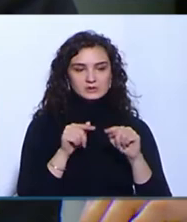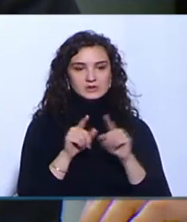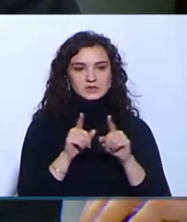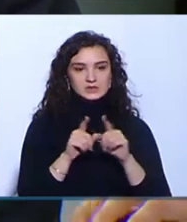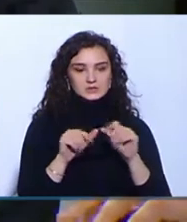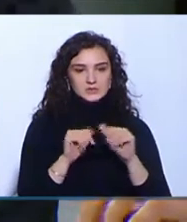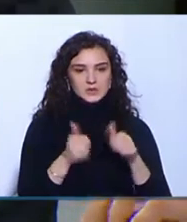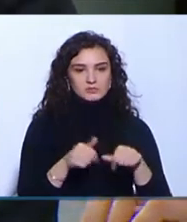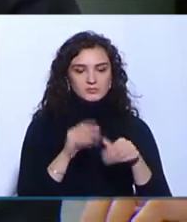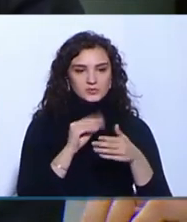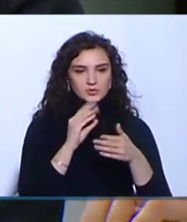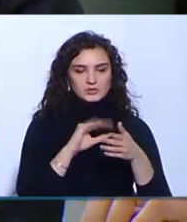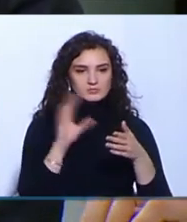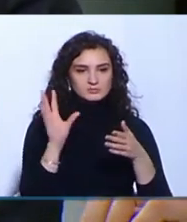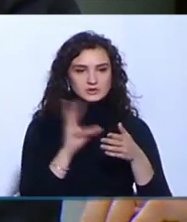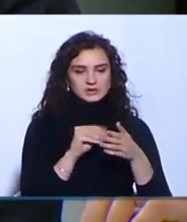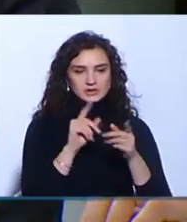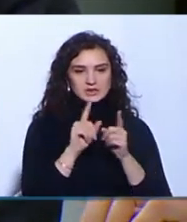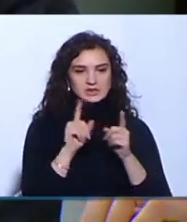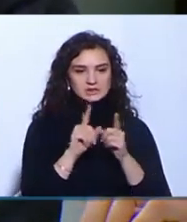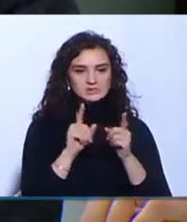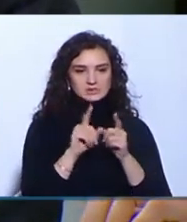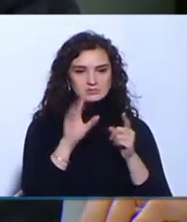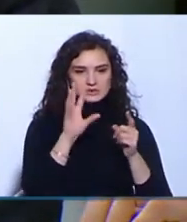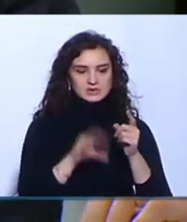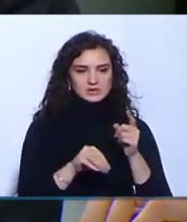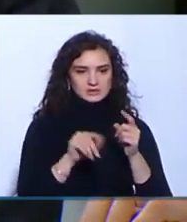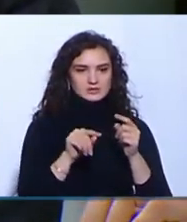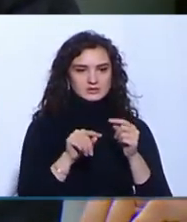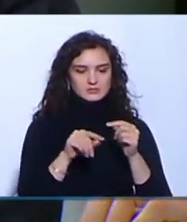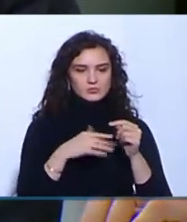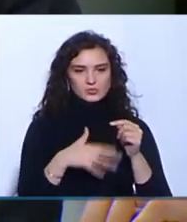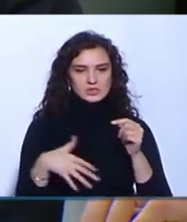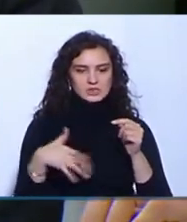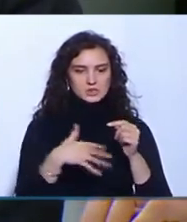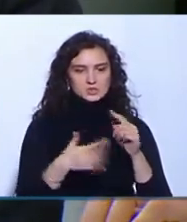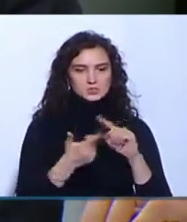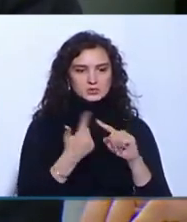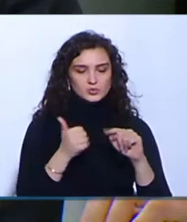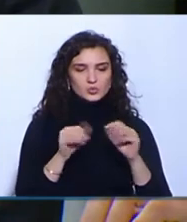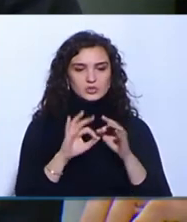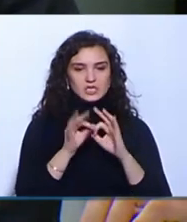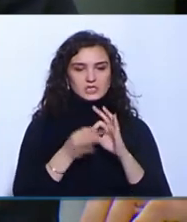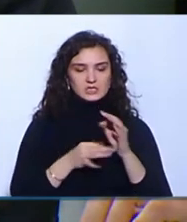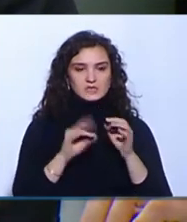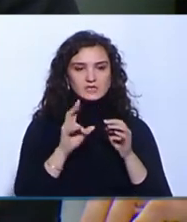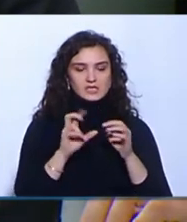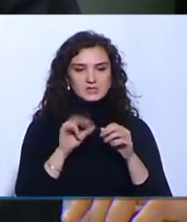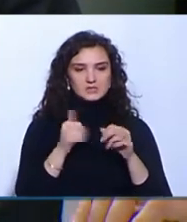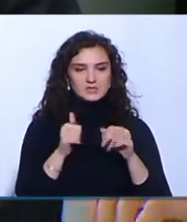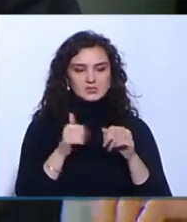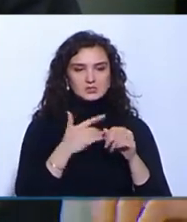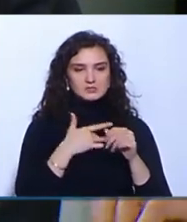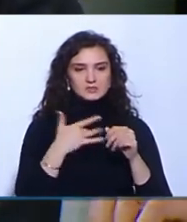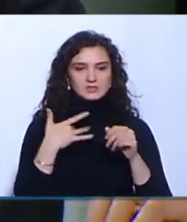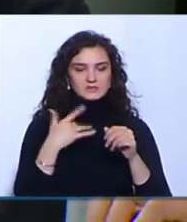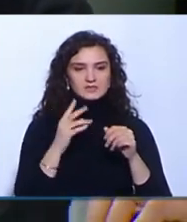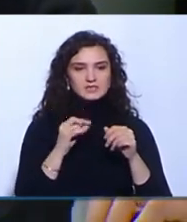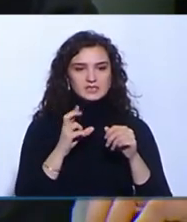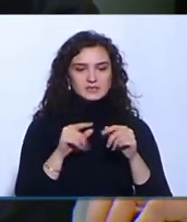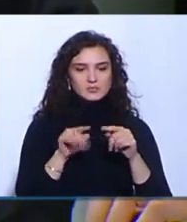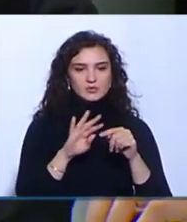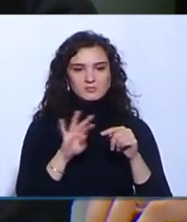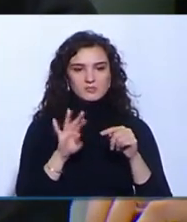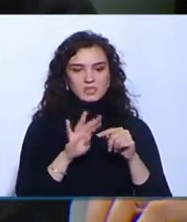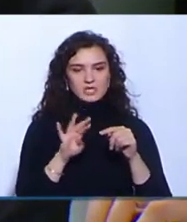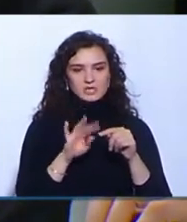მეთოდები, როცა ძალიან თითქმის ფილიანტ ლიმფურ სისტემას იღებენ უსრულოდა. ისე როგორც ნაწლავის კიბოს შემთხვევაში, როგორც ფილტვის კიბოს შემთხვევაში, იმ